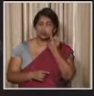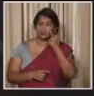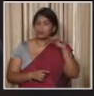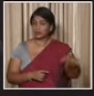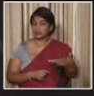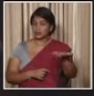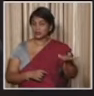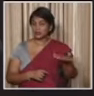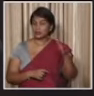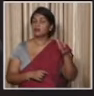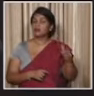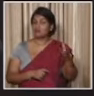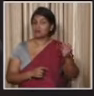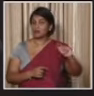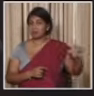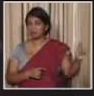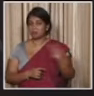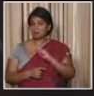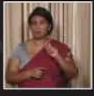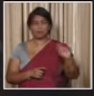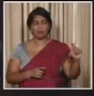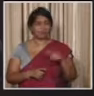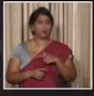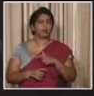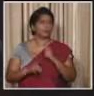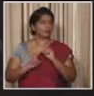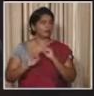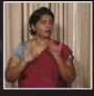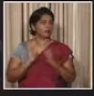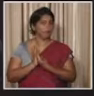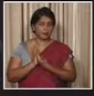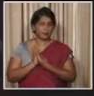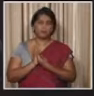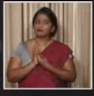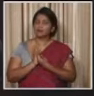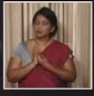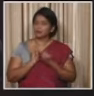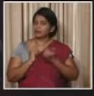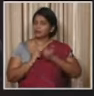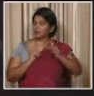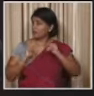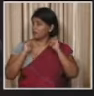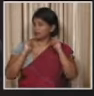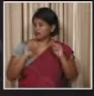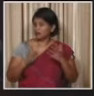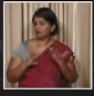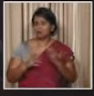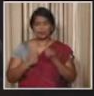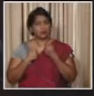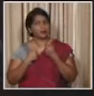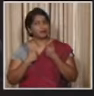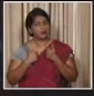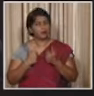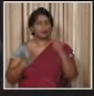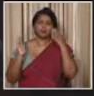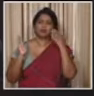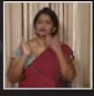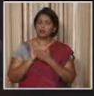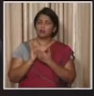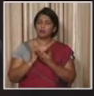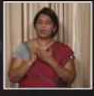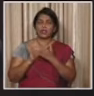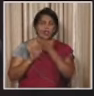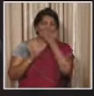අහිංසකයන්ගෙන් ඒ ඇරියස් කවර් කරගැනීමේ ප්‍රතිපත්තිය මේක කොතෙක් දුරට සාර්ථකද මානුෂිකද කියන කාරණේ